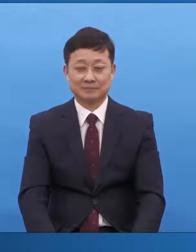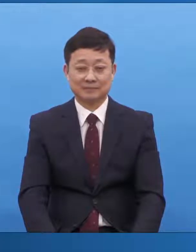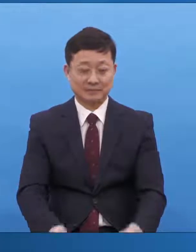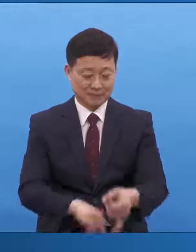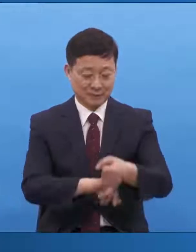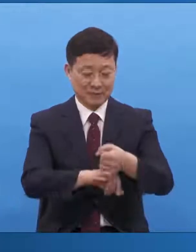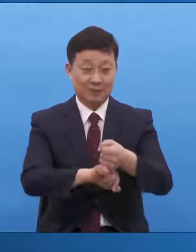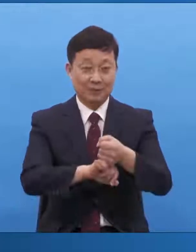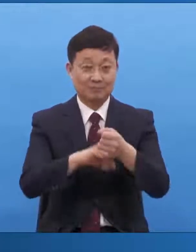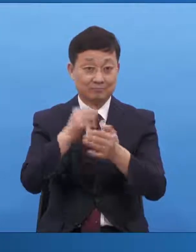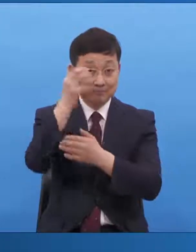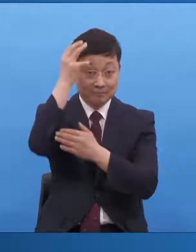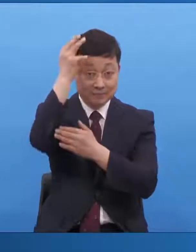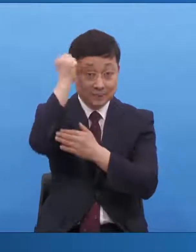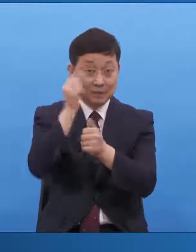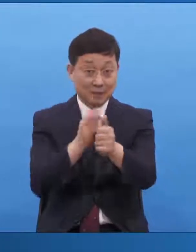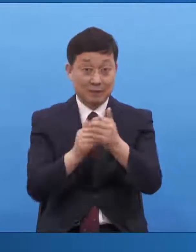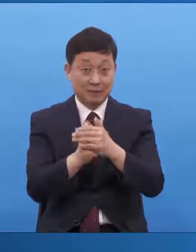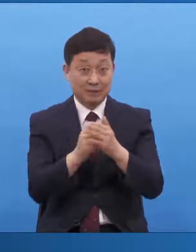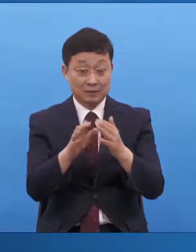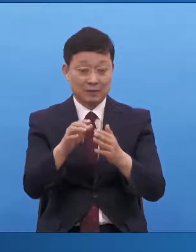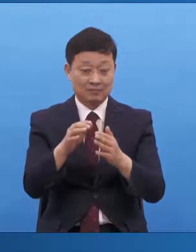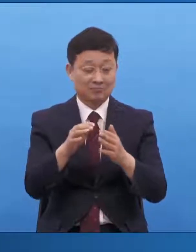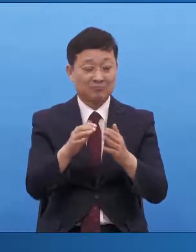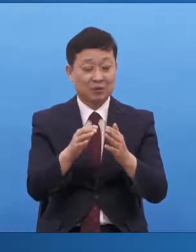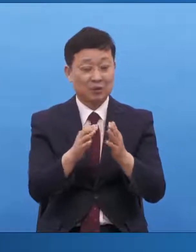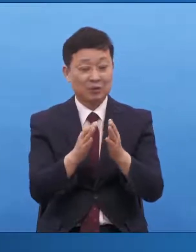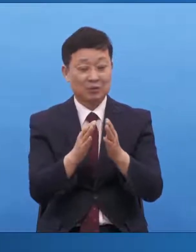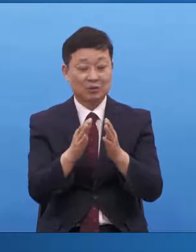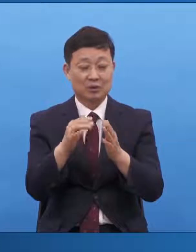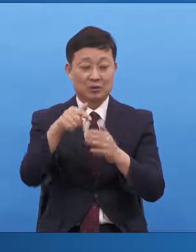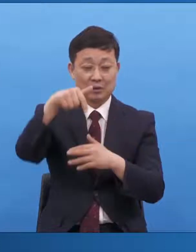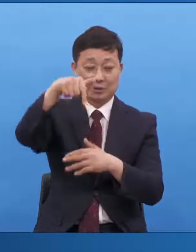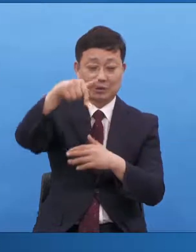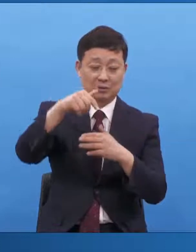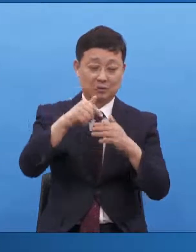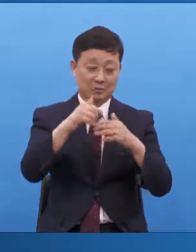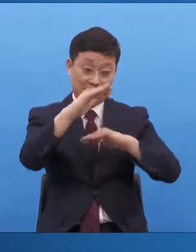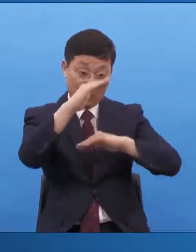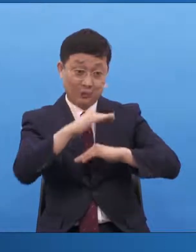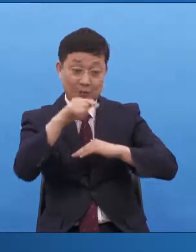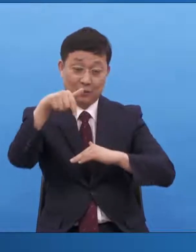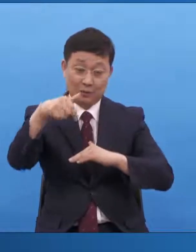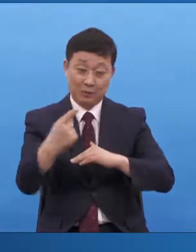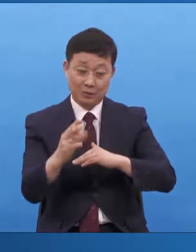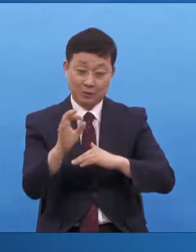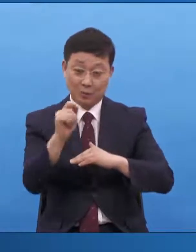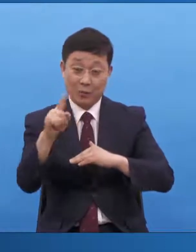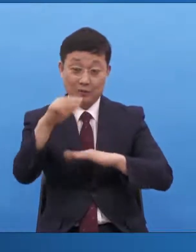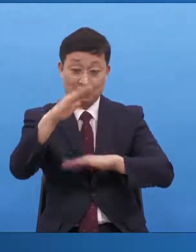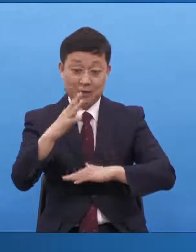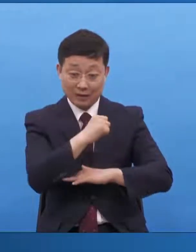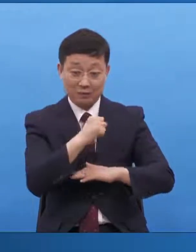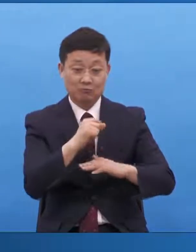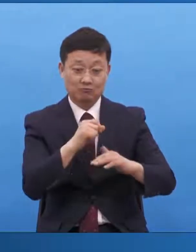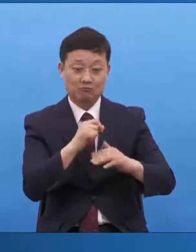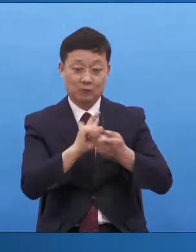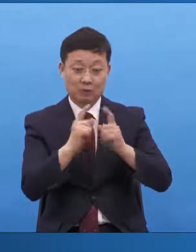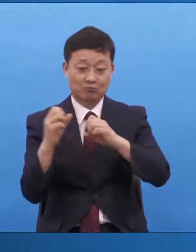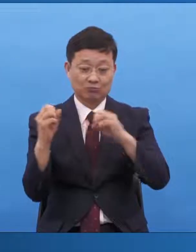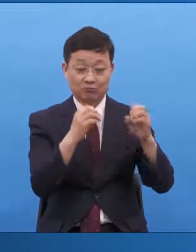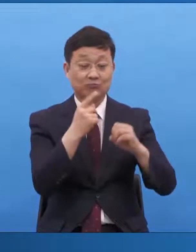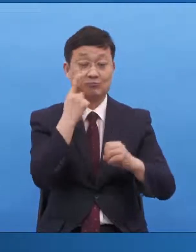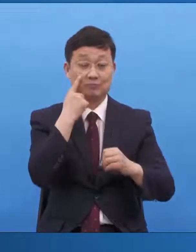명심해야 돼요. You must keep in mind. 공과 가지고 포럼 세밀하게 해보세요. That do forum in detail with this text. 하나님의 말씀은 한